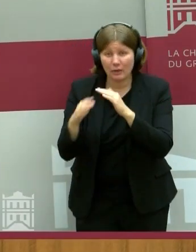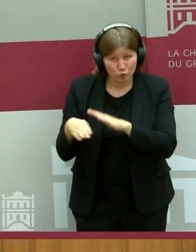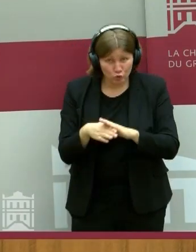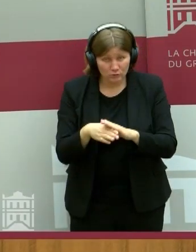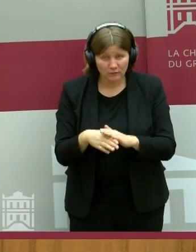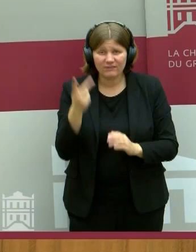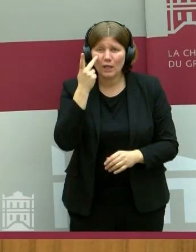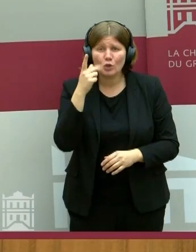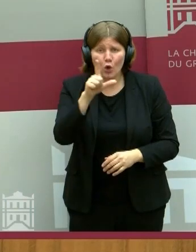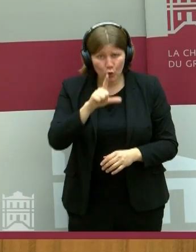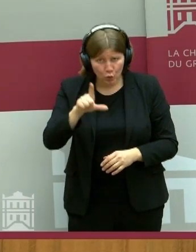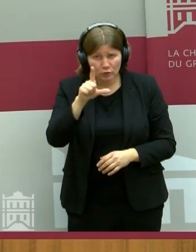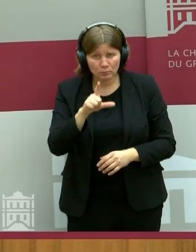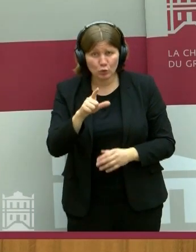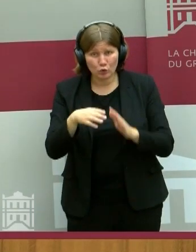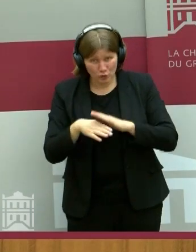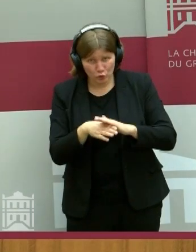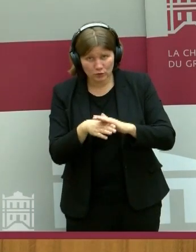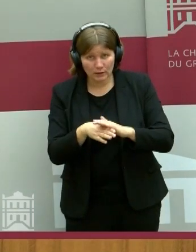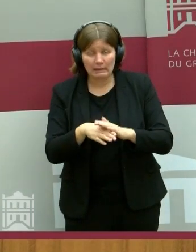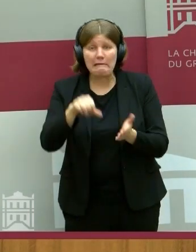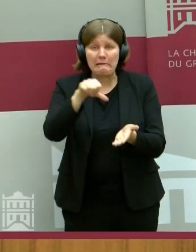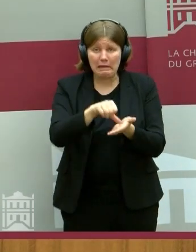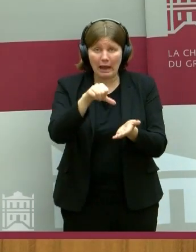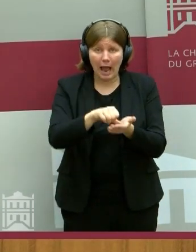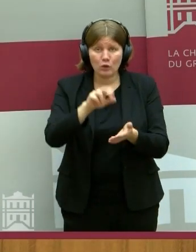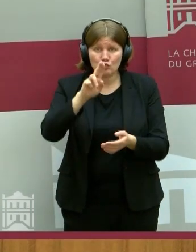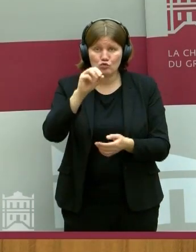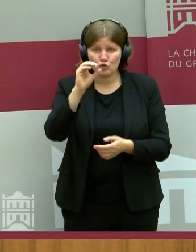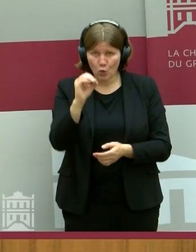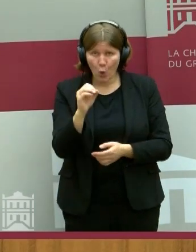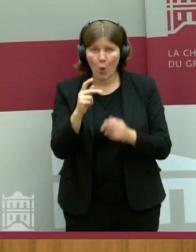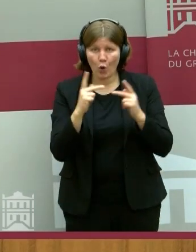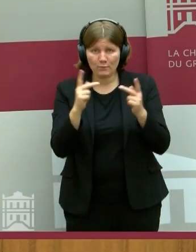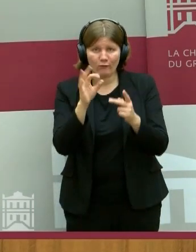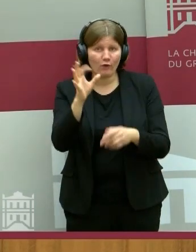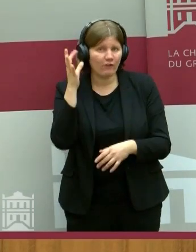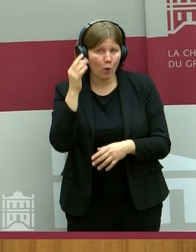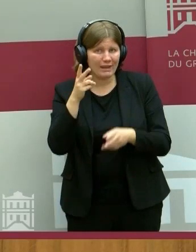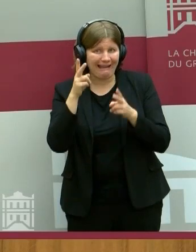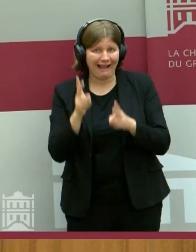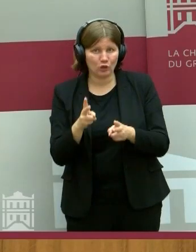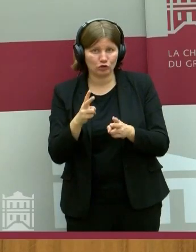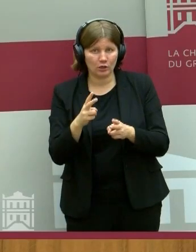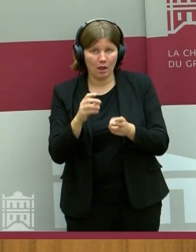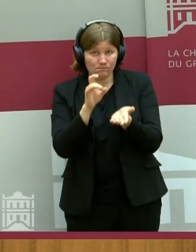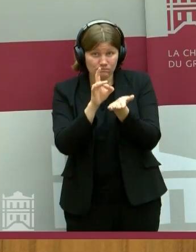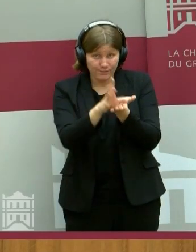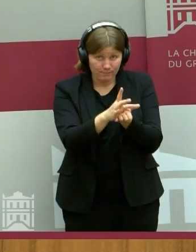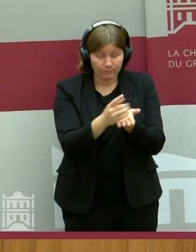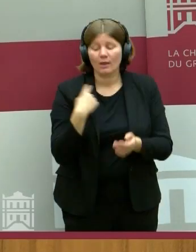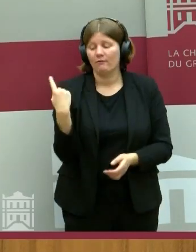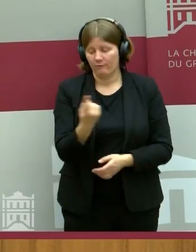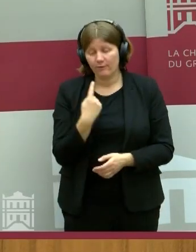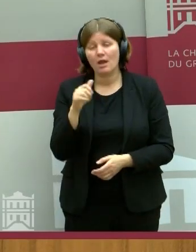Lützeburg, dass den Iran nur ausgeschlossen wird aus der UNO-Kommission für Frauenrechte. Weil wir wären du dafür als ADR. Wir